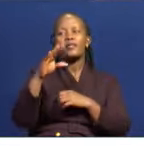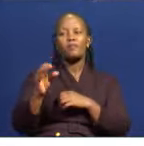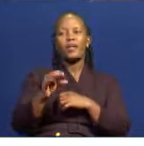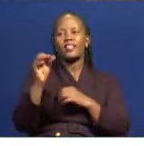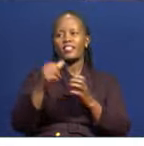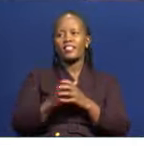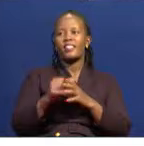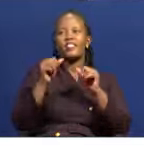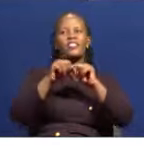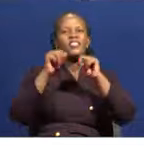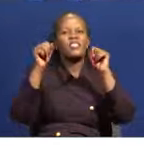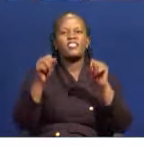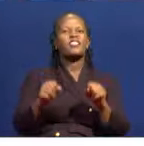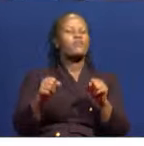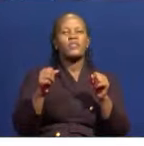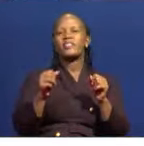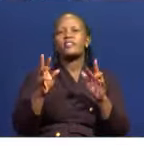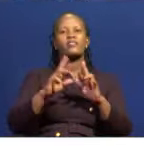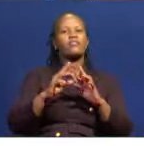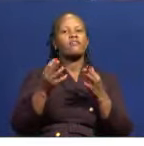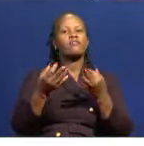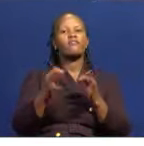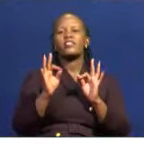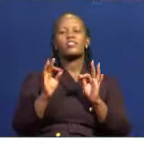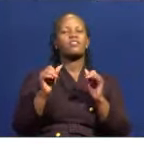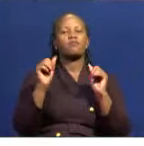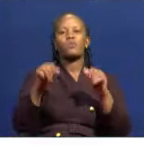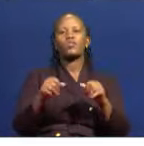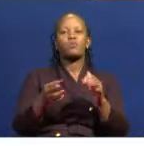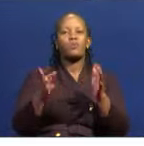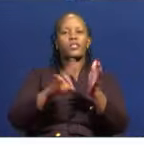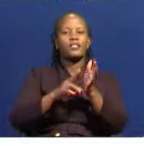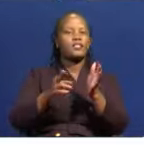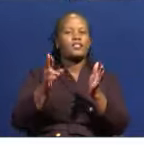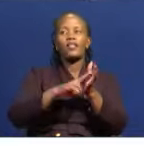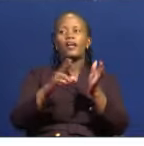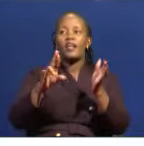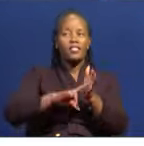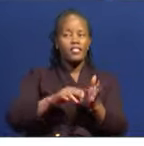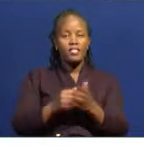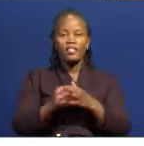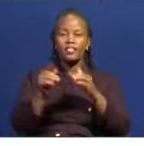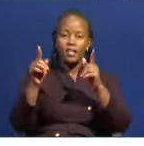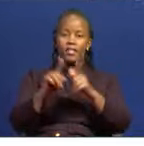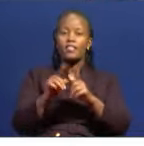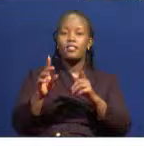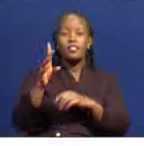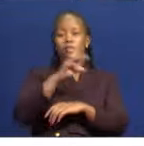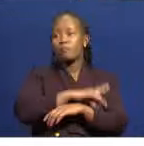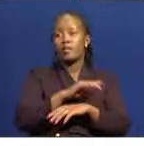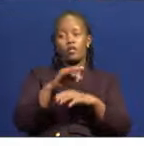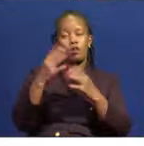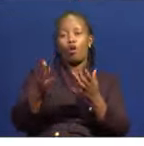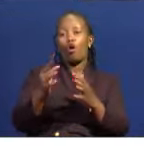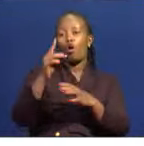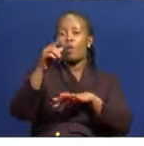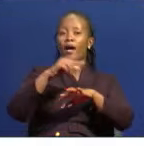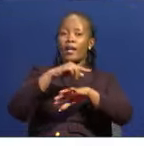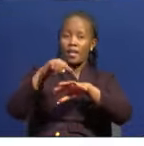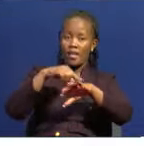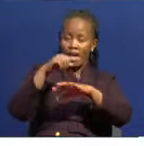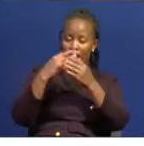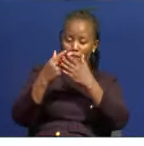open, they need to register. They can even register that very day or that 1 hour before going to